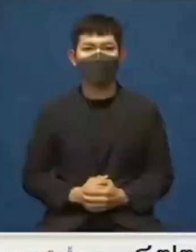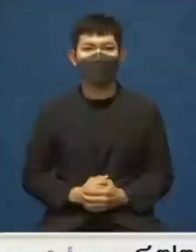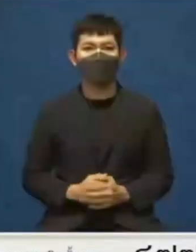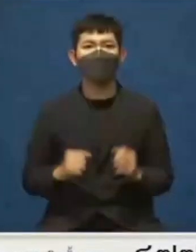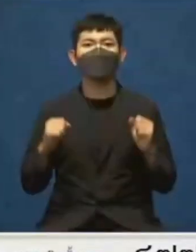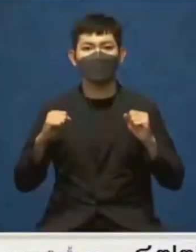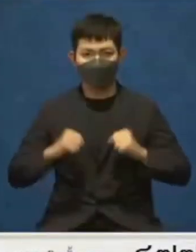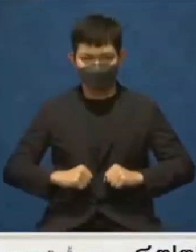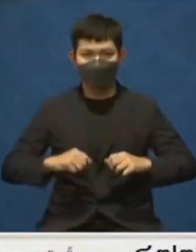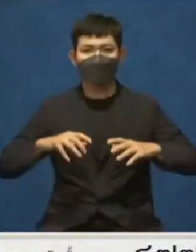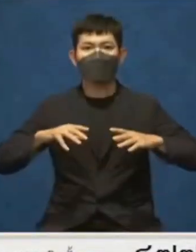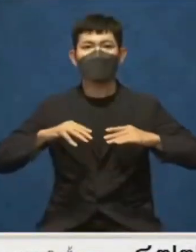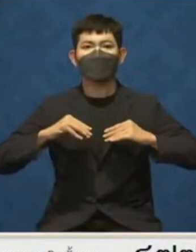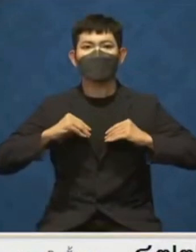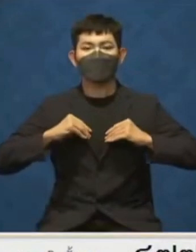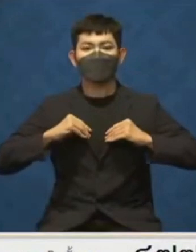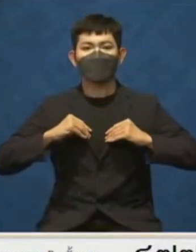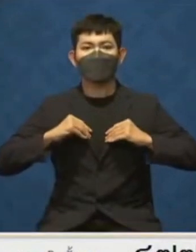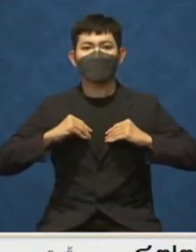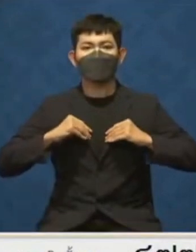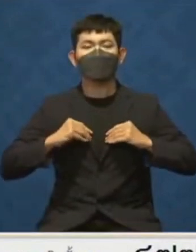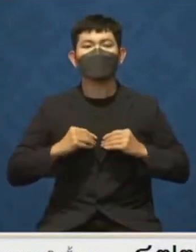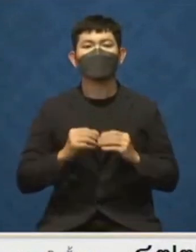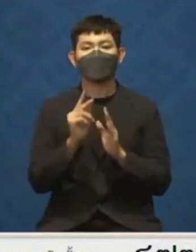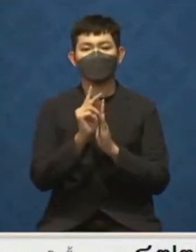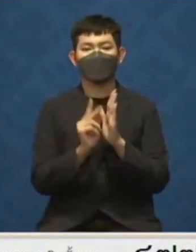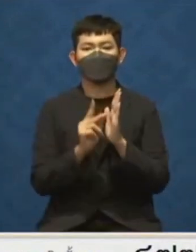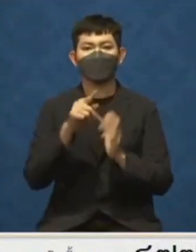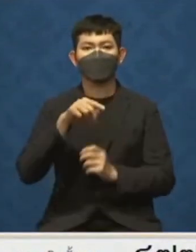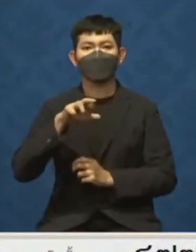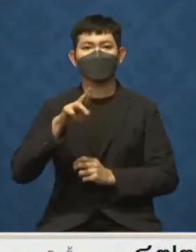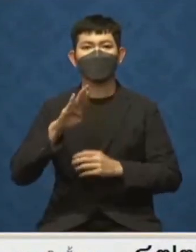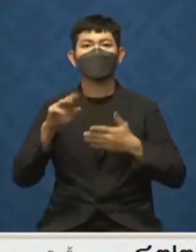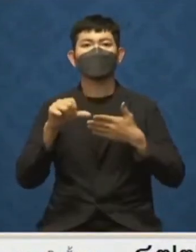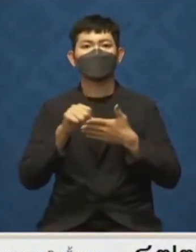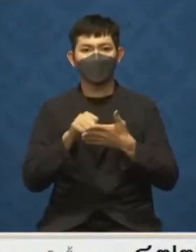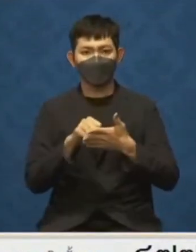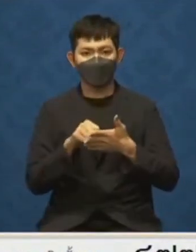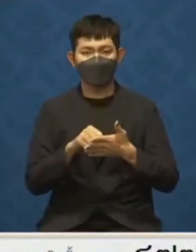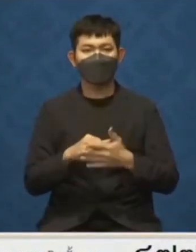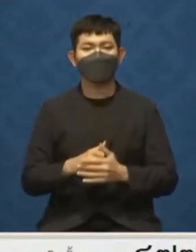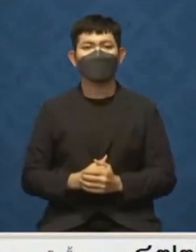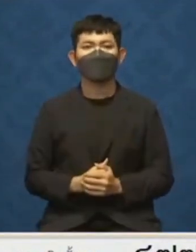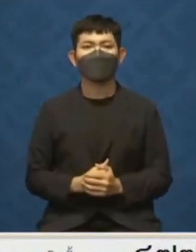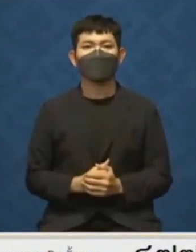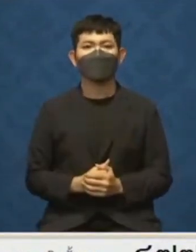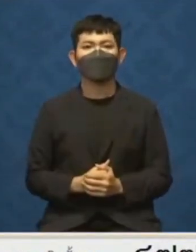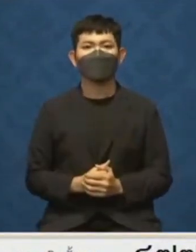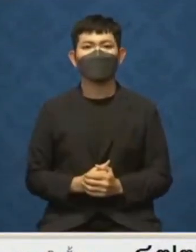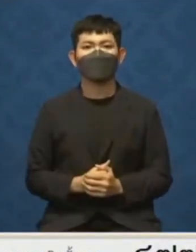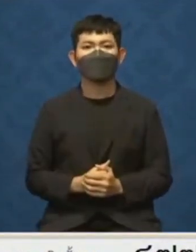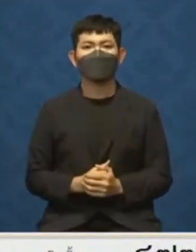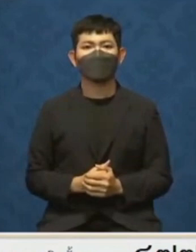ติเห็นชอบด้วยกับร่างพระราชบัญญัติฉบับนี้นะครับ